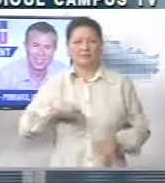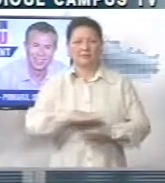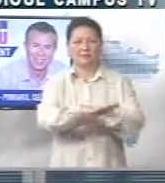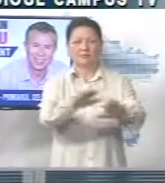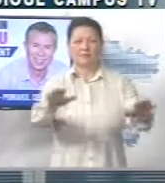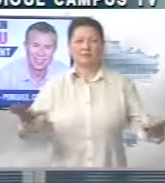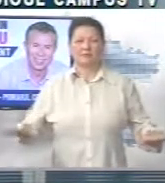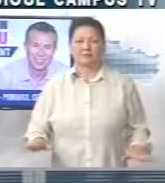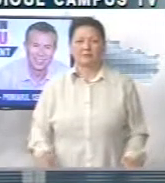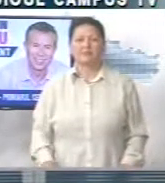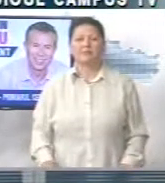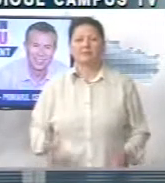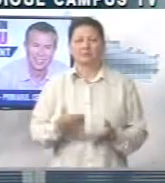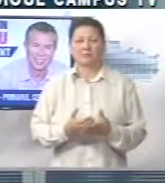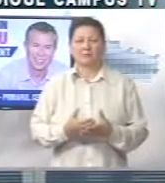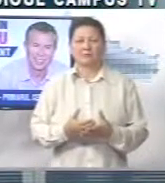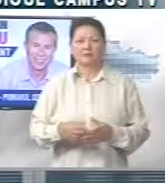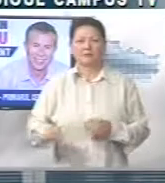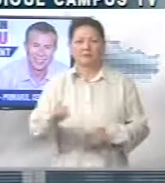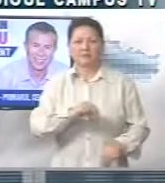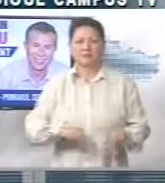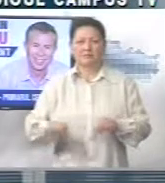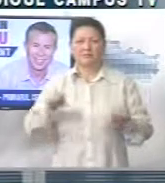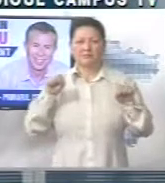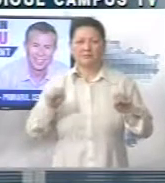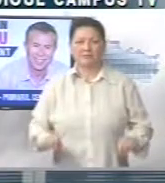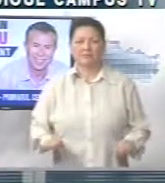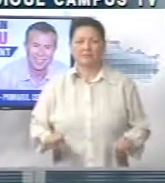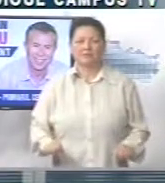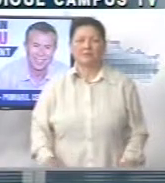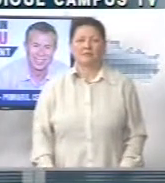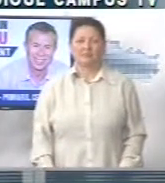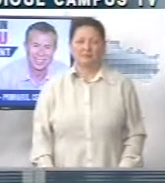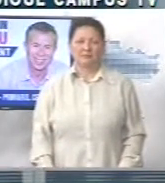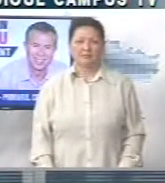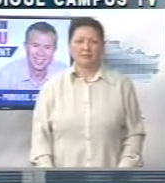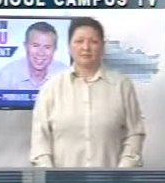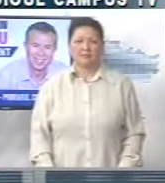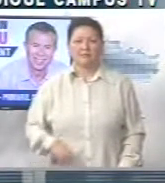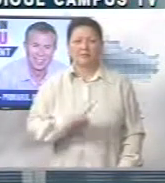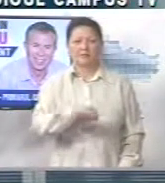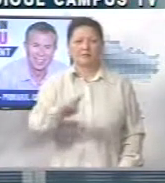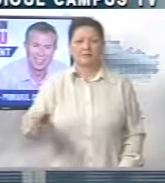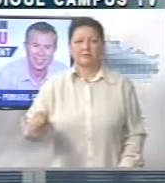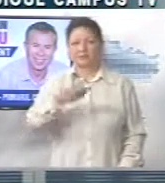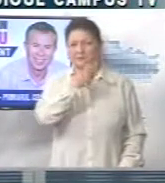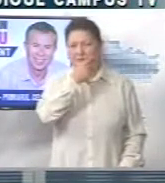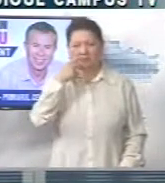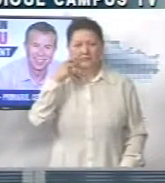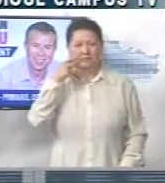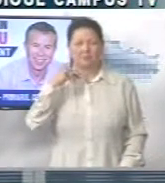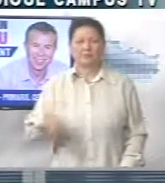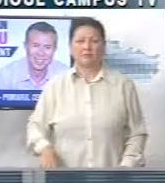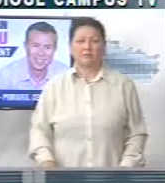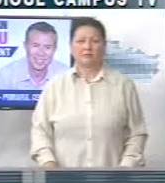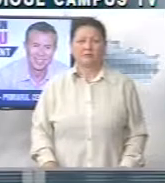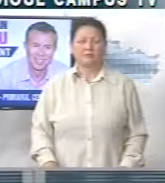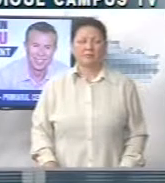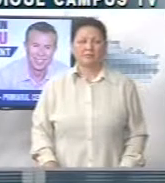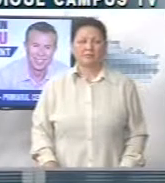zona asociațiilor de proprietari, partea de reglementare a repartizării căldurii în sisteme repartitoare,